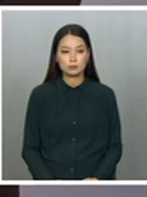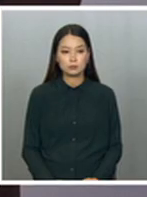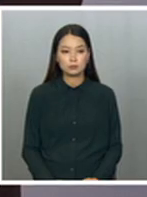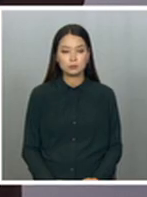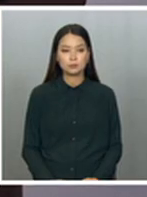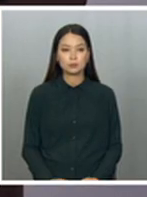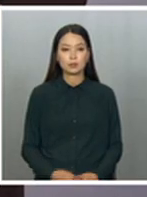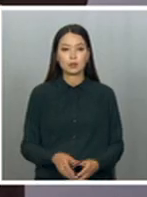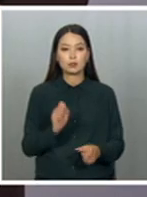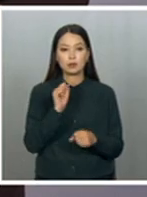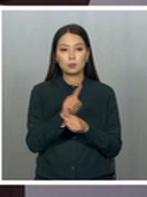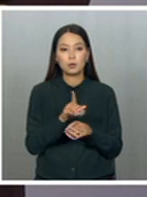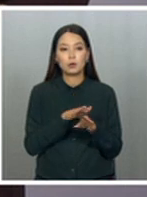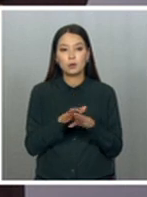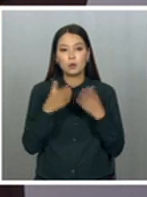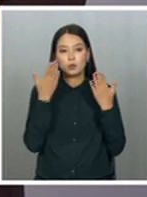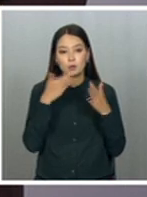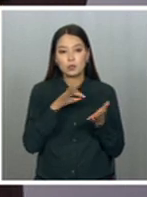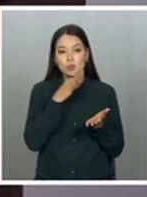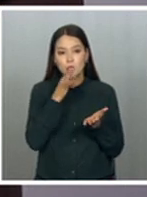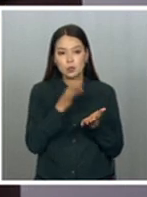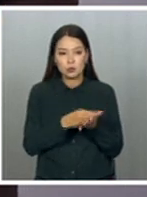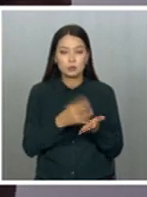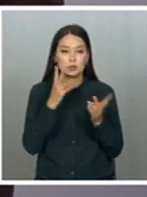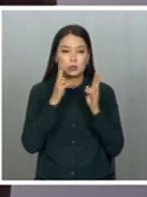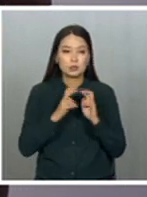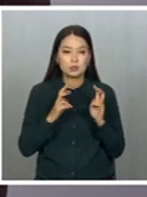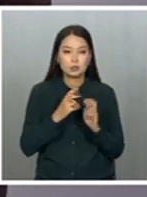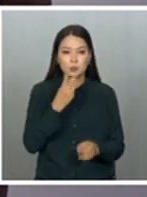Тапсырманы орындап болсақ, жауап нұсқасымен тексеріп көрейік.